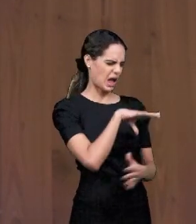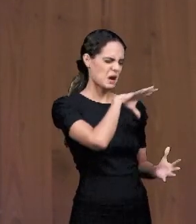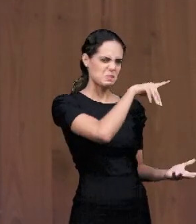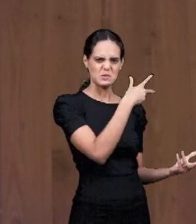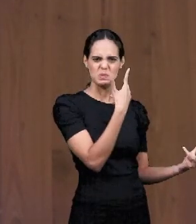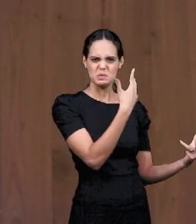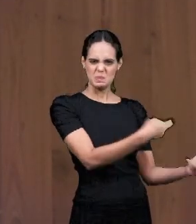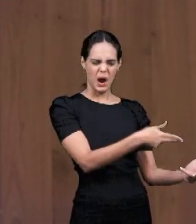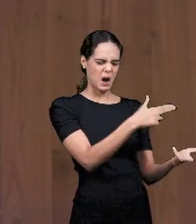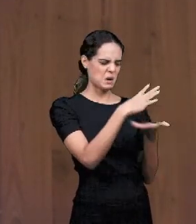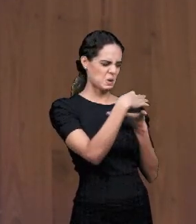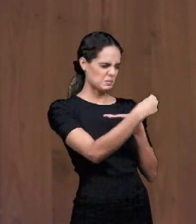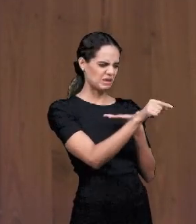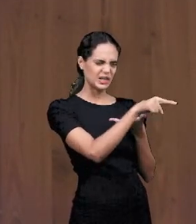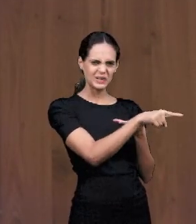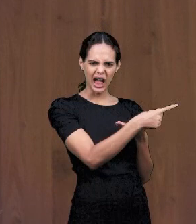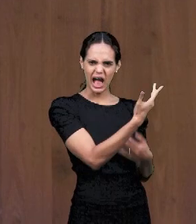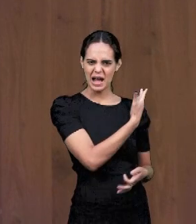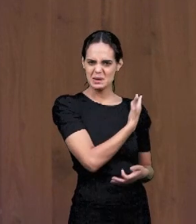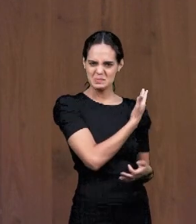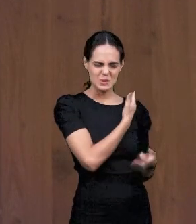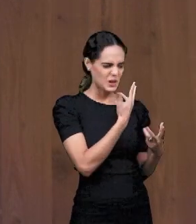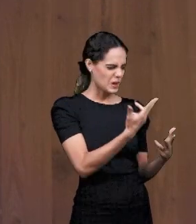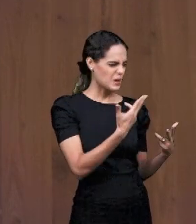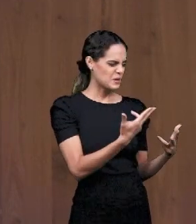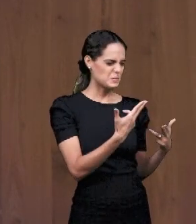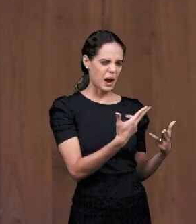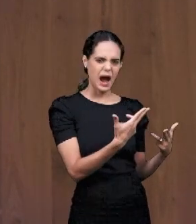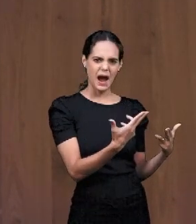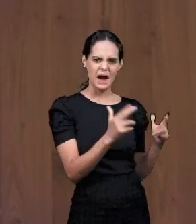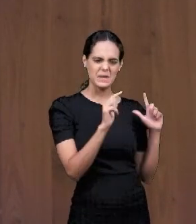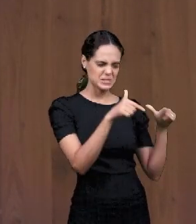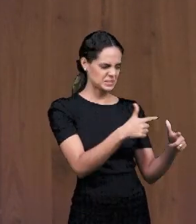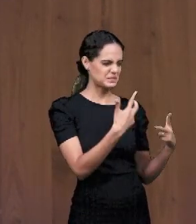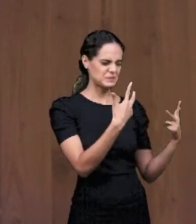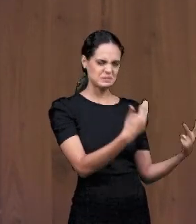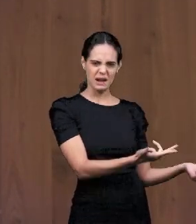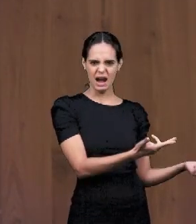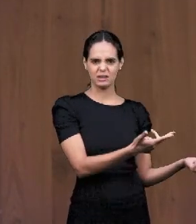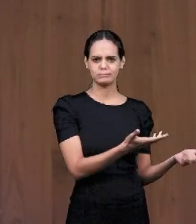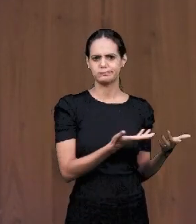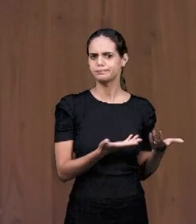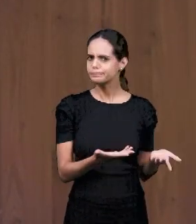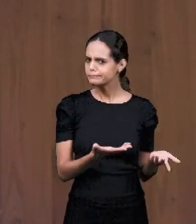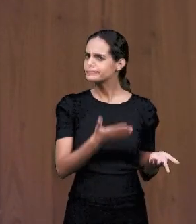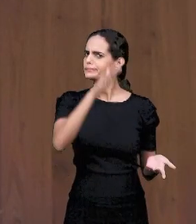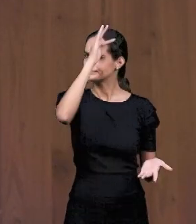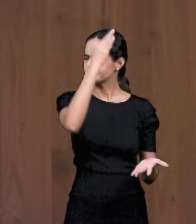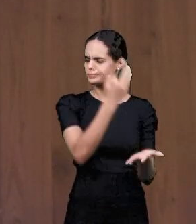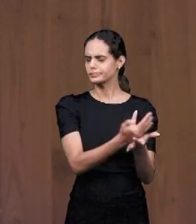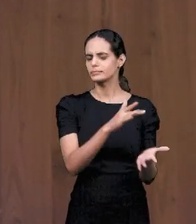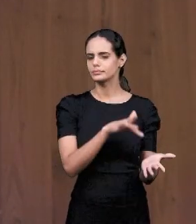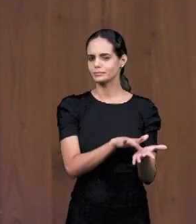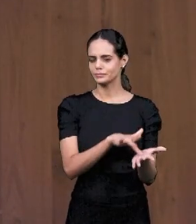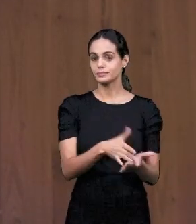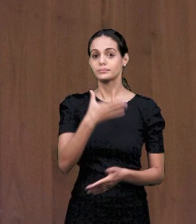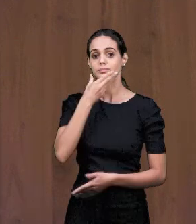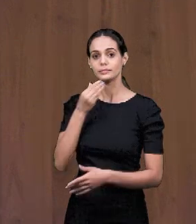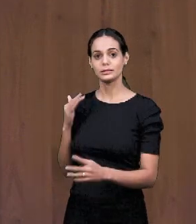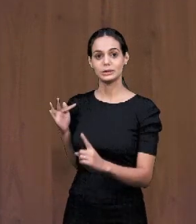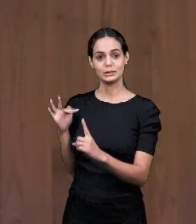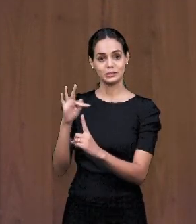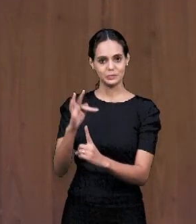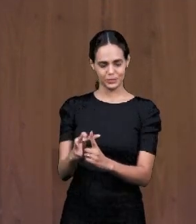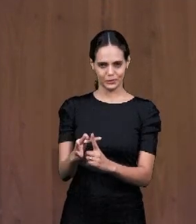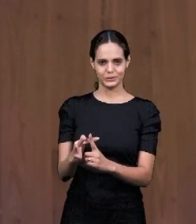et quand je suis avec des impies, je ne fais pas attention. Donc, Timothée, il a